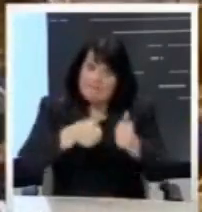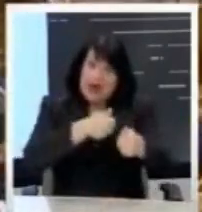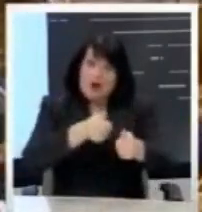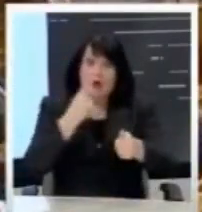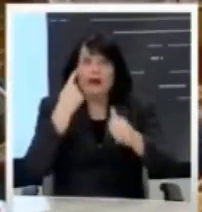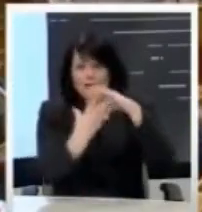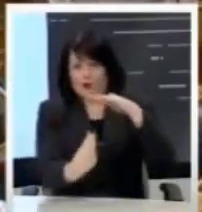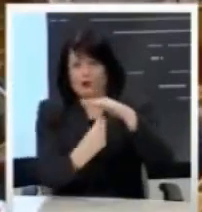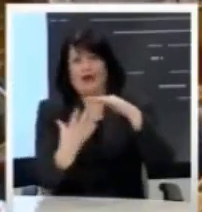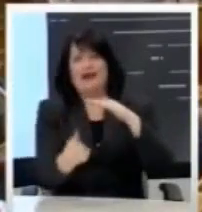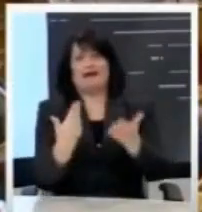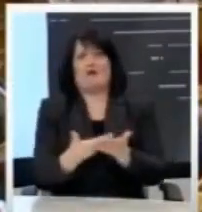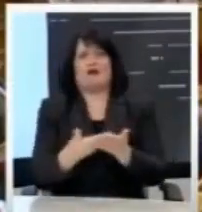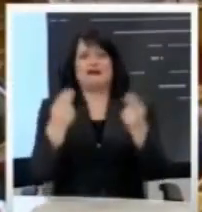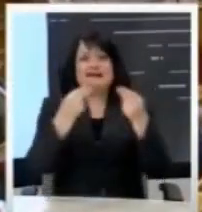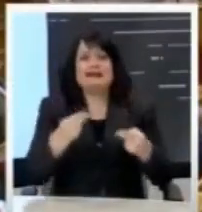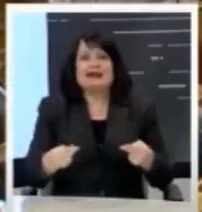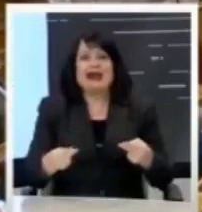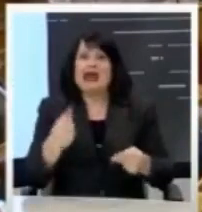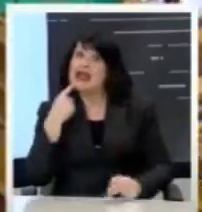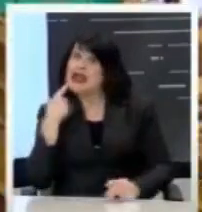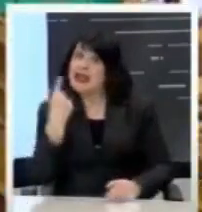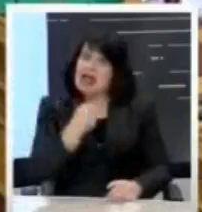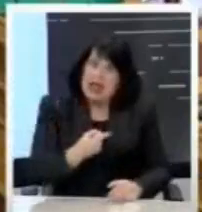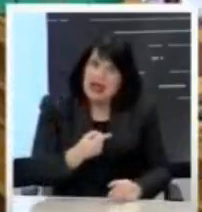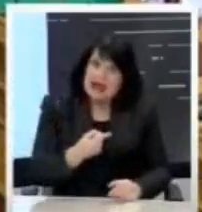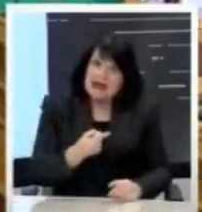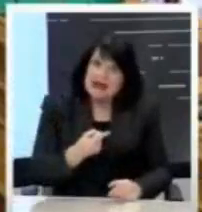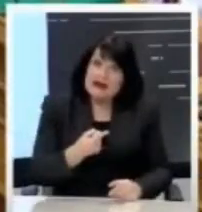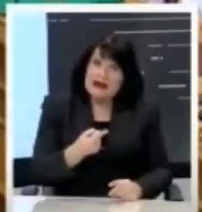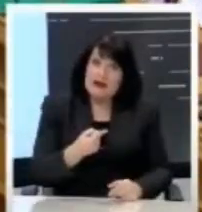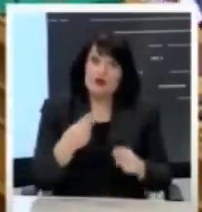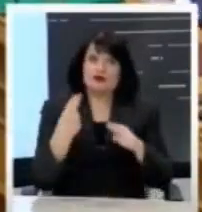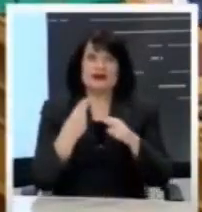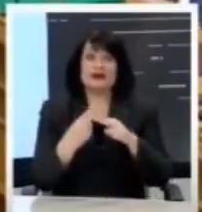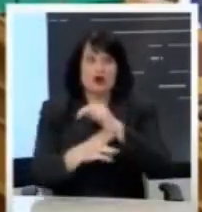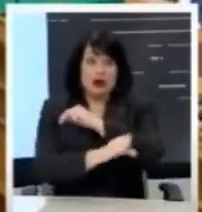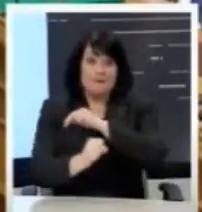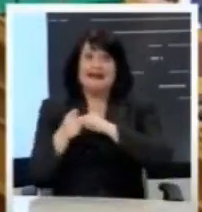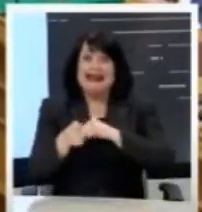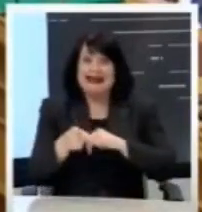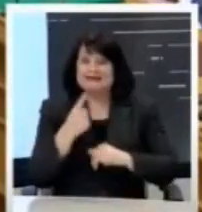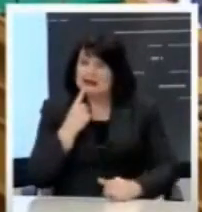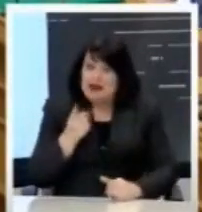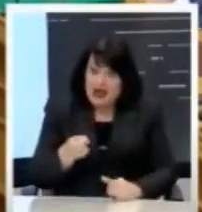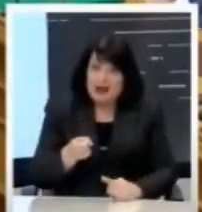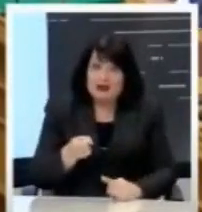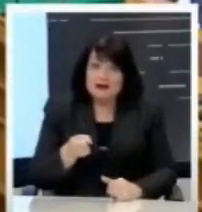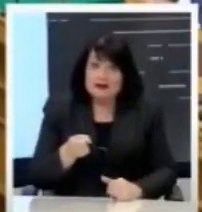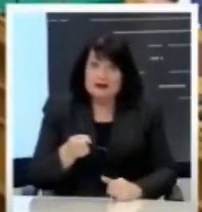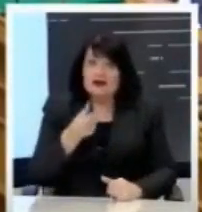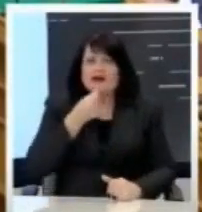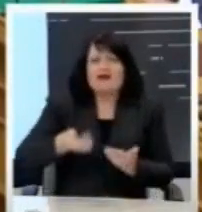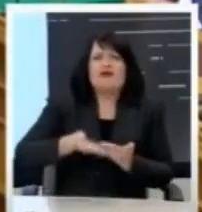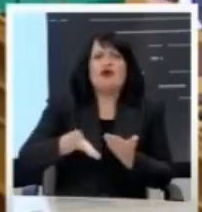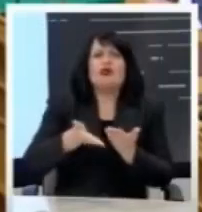Φέρεται να λέει ότι ο άριστος συνεργάτης σας είναι αυτός ο οποίος